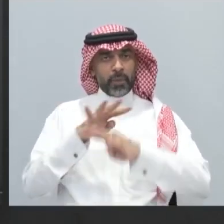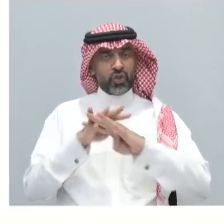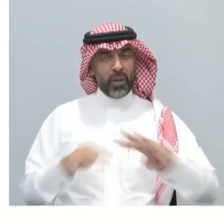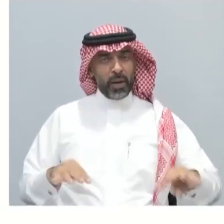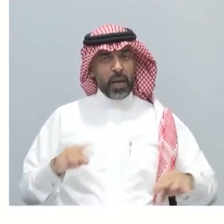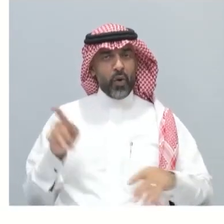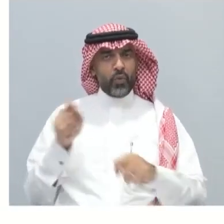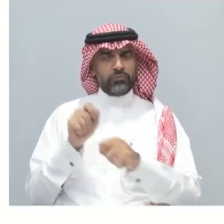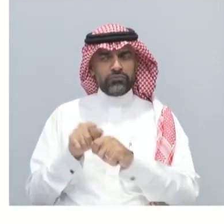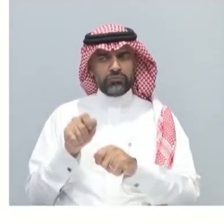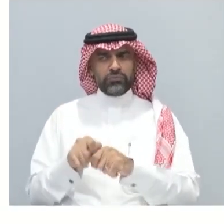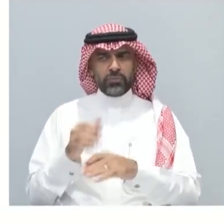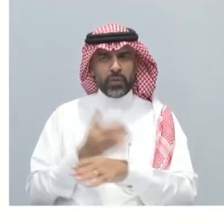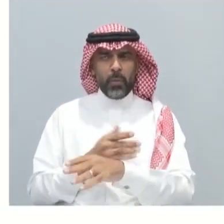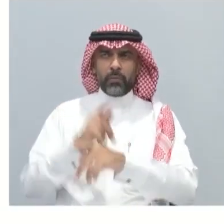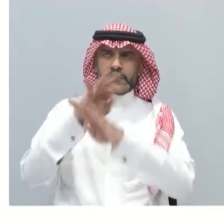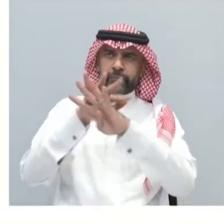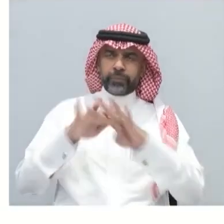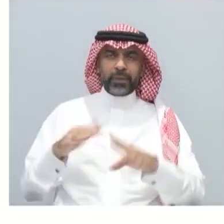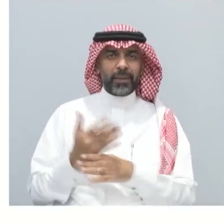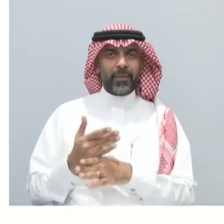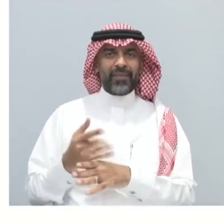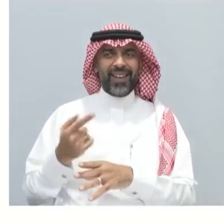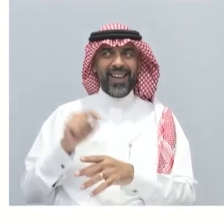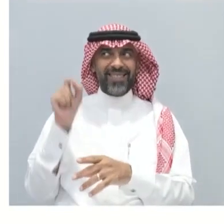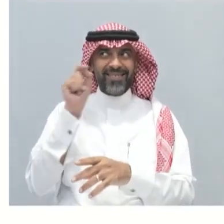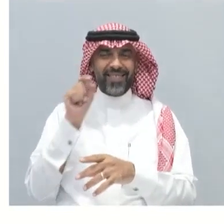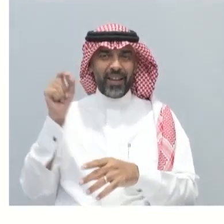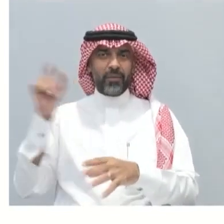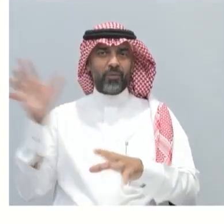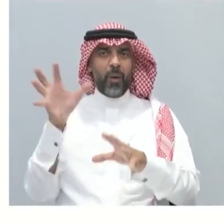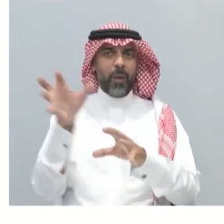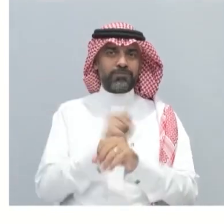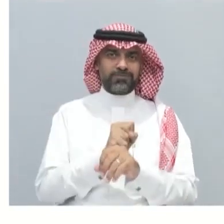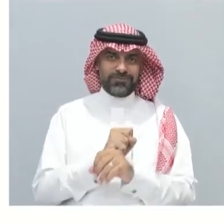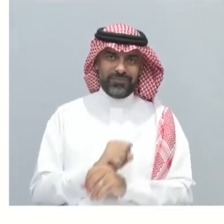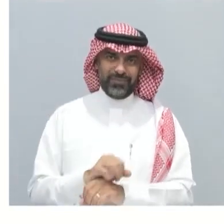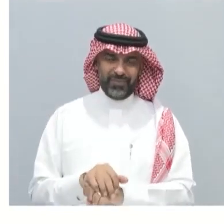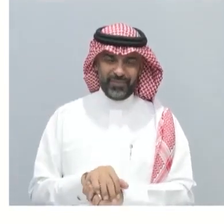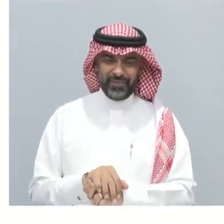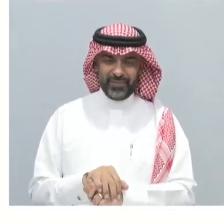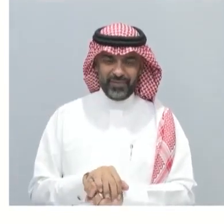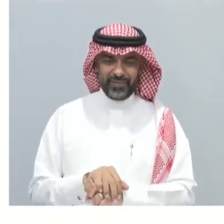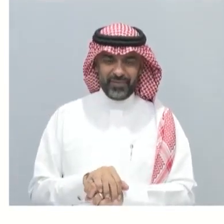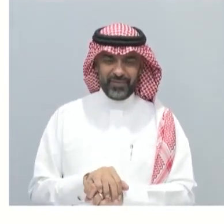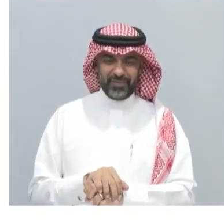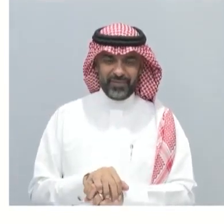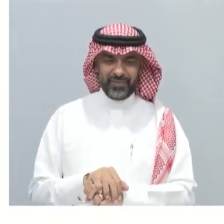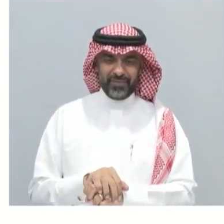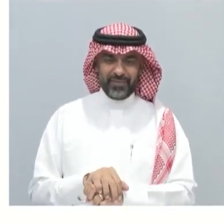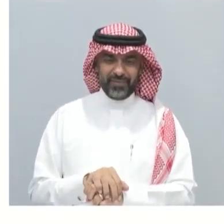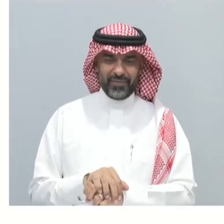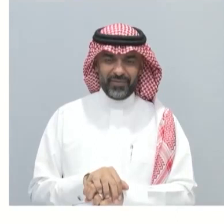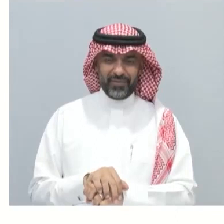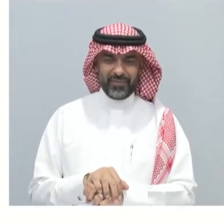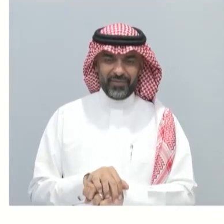التي يصنعها العنكبوت هي اصطياد ماذا اصطياد الفريسه كيف يتم اصطياد الفريسه